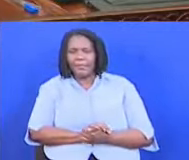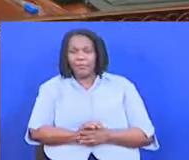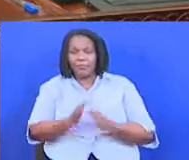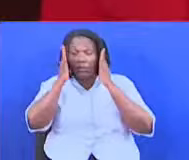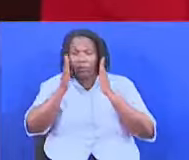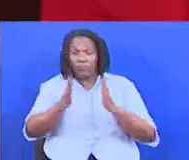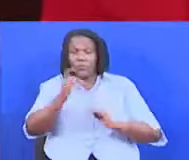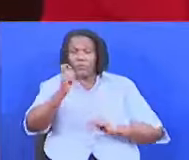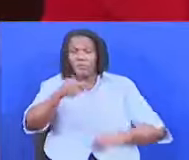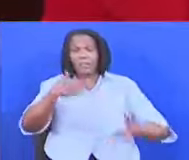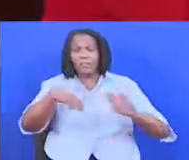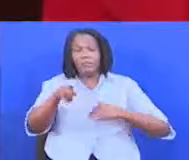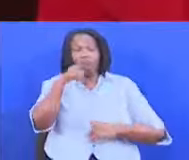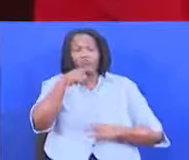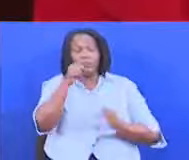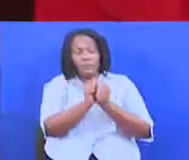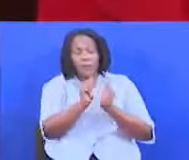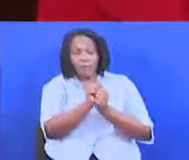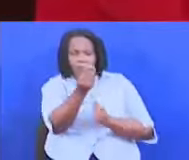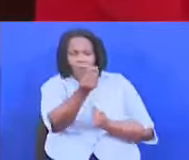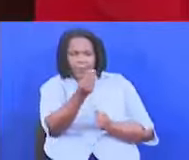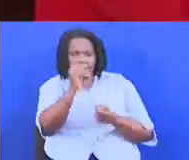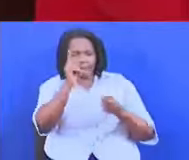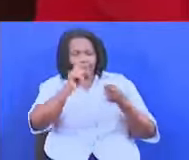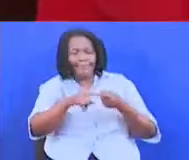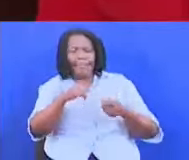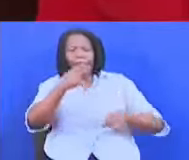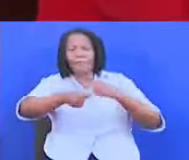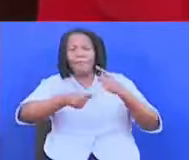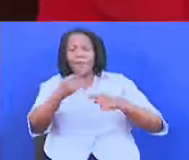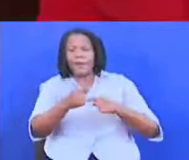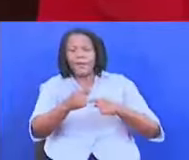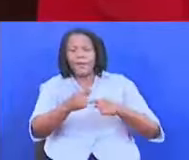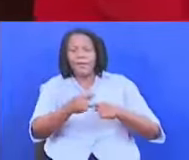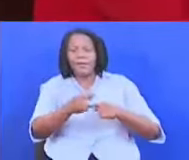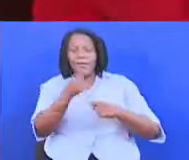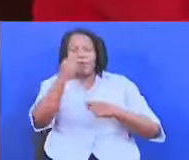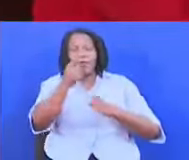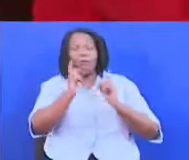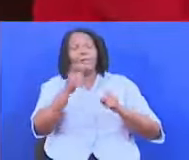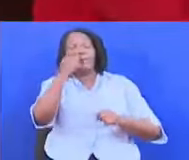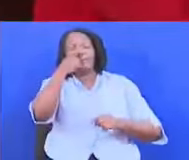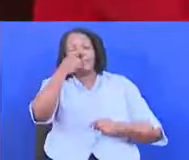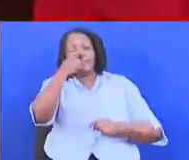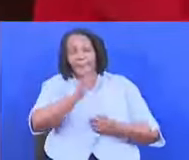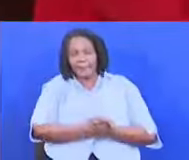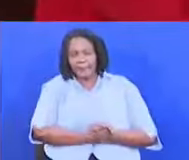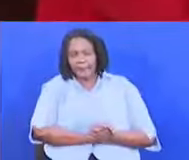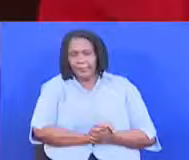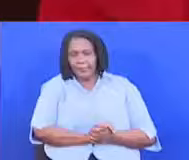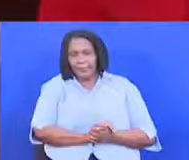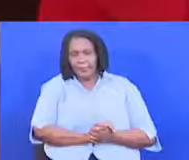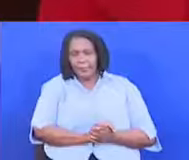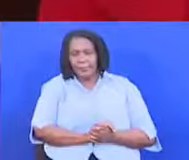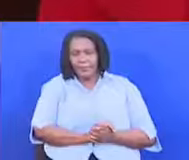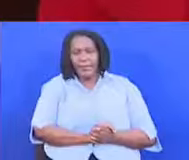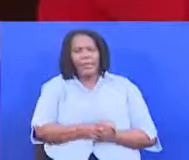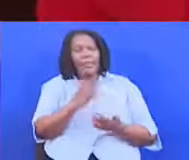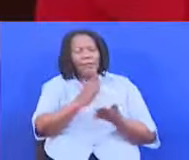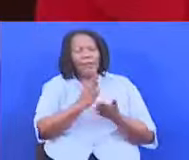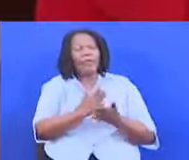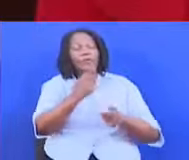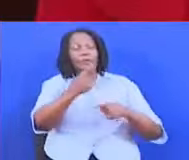masuala machache. Nianze katika ule mradi wa kufua umeme katika bwawa la Mwalimu Nyerere. Mradi ule unakwenda vizuri, na mpaka